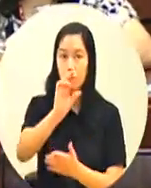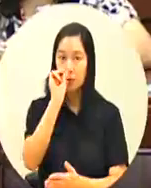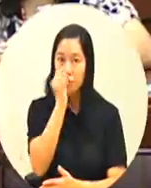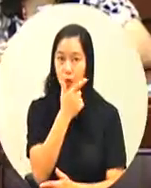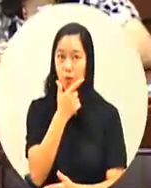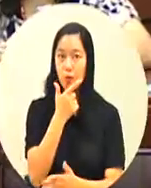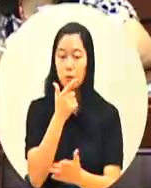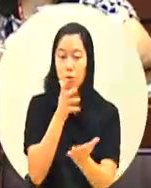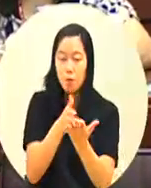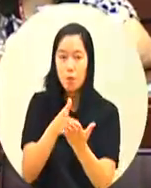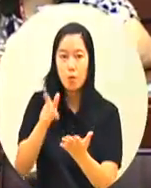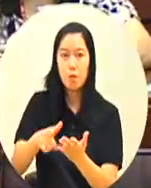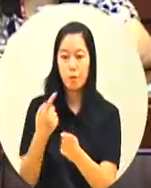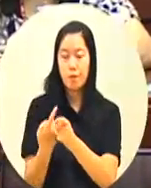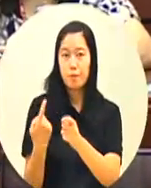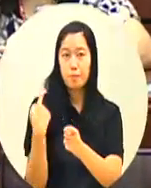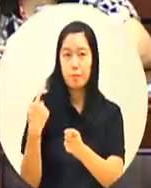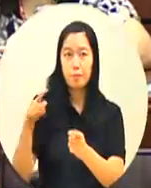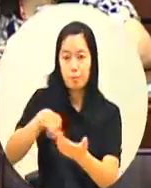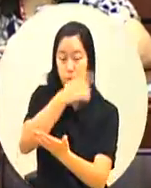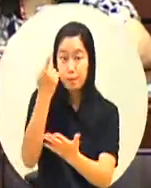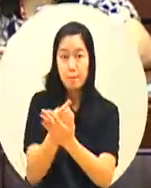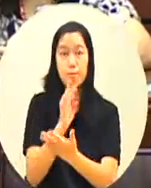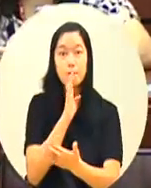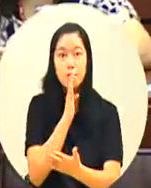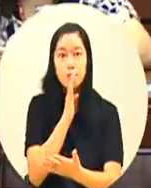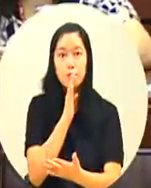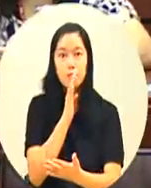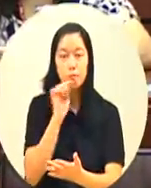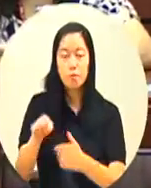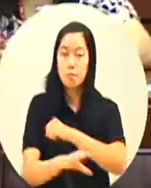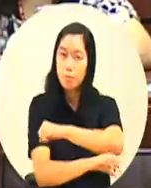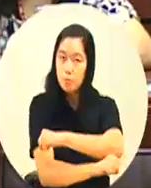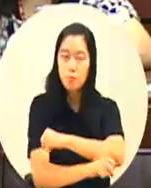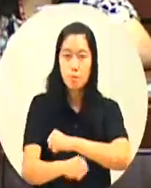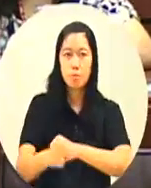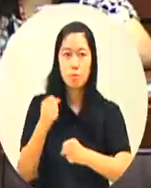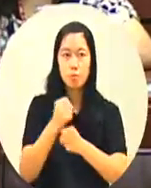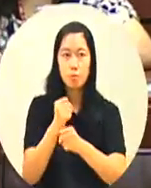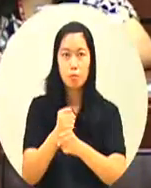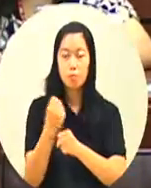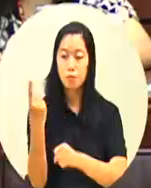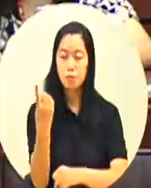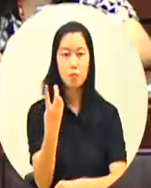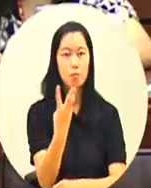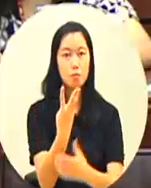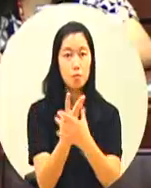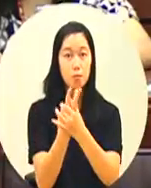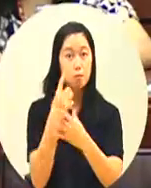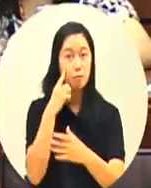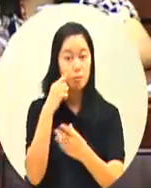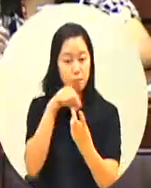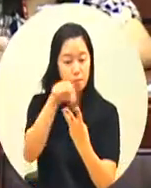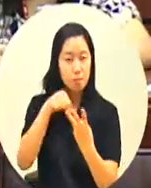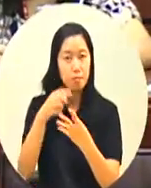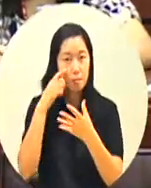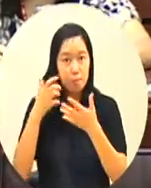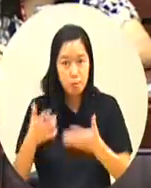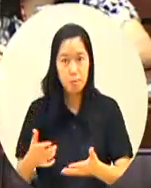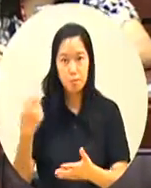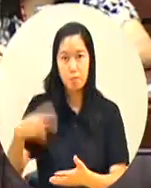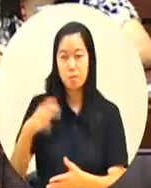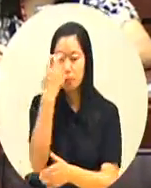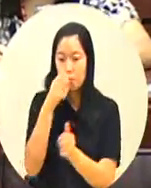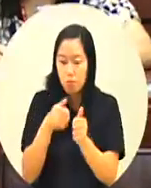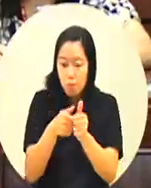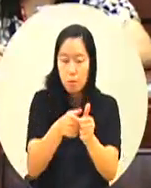其实去年是一个全面性的东西，我今年在这个基础之上有抓三个非常重要的重点，要继续追踪下